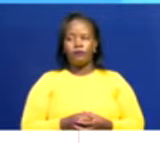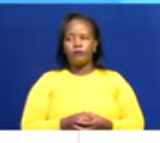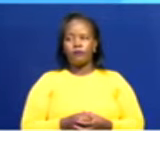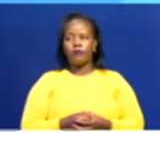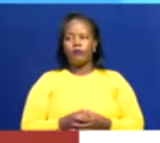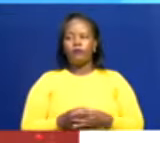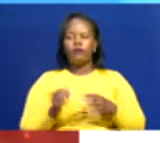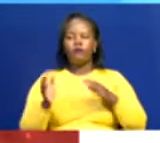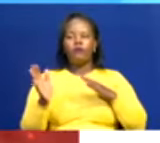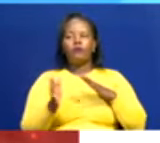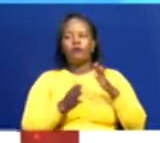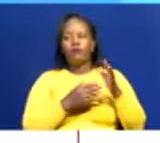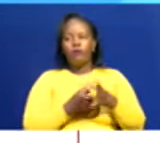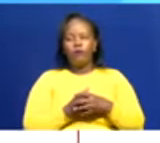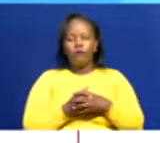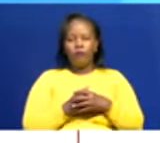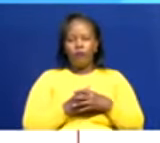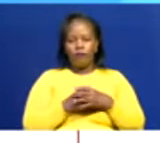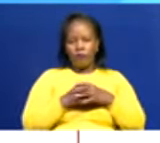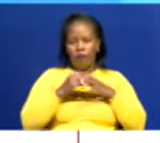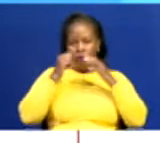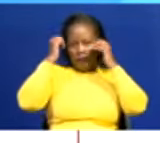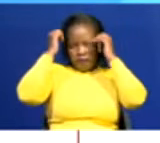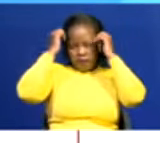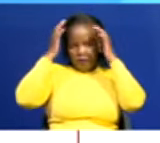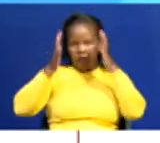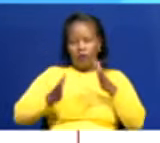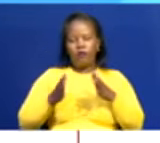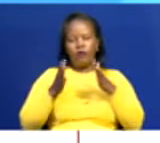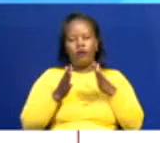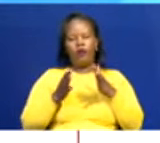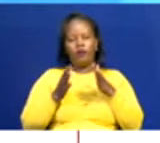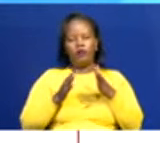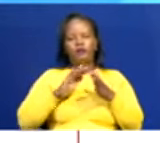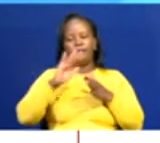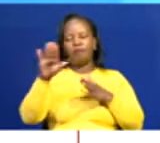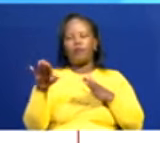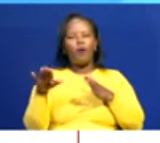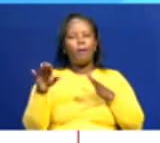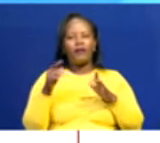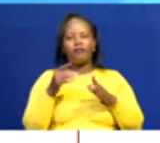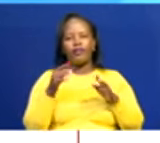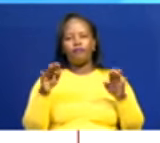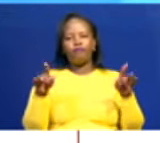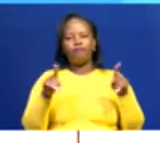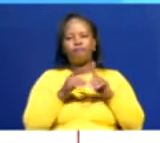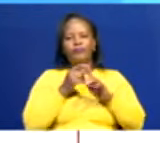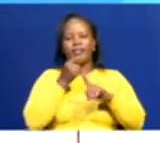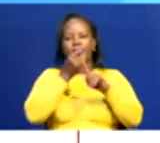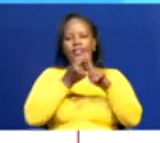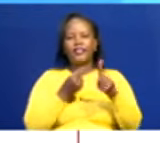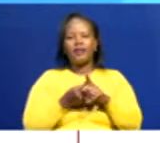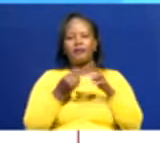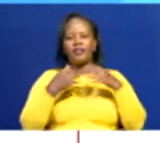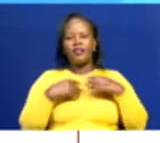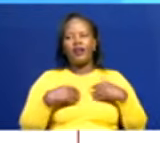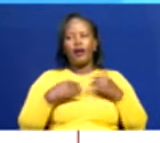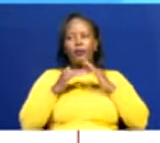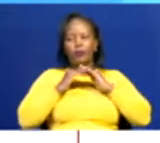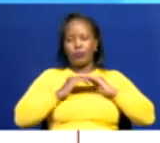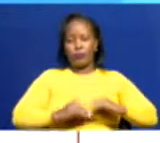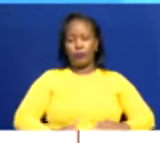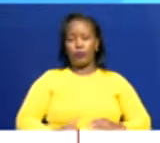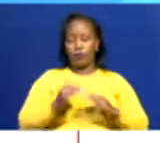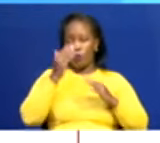Na wasafiri na wanafunzi wanarejea nyumbani kwa mapumziko ya katikati mwa mhula wamepata afueni baada